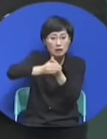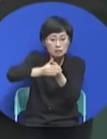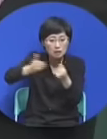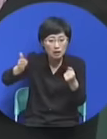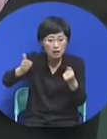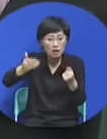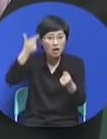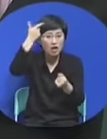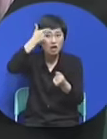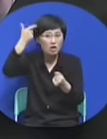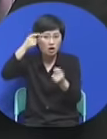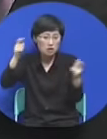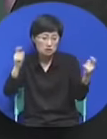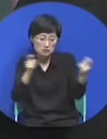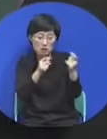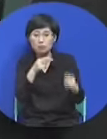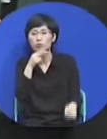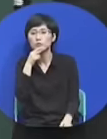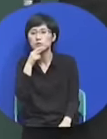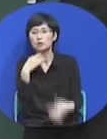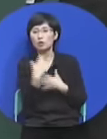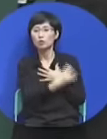겁니다.